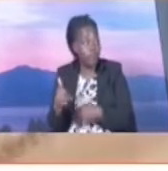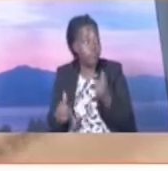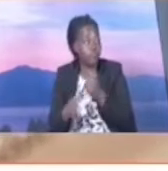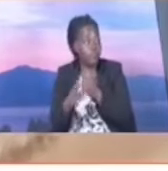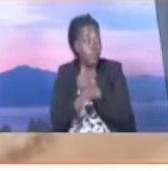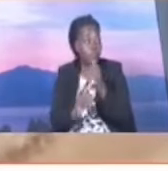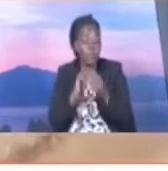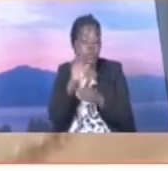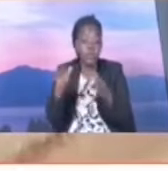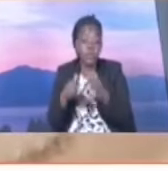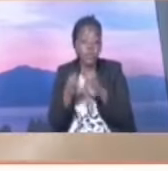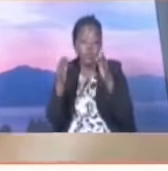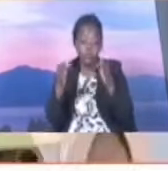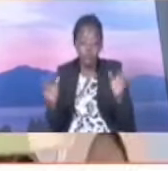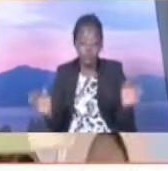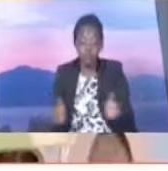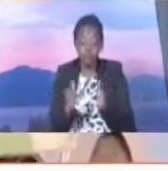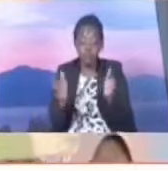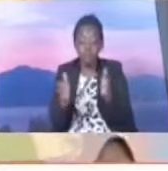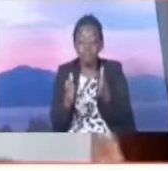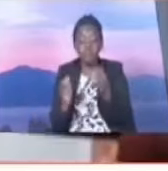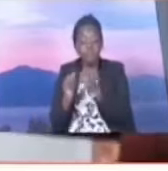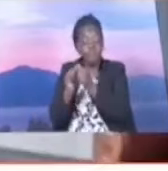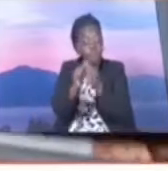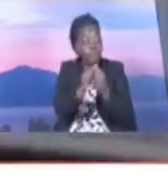byonna bikuŋŋanyiziddwamu.